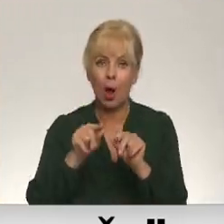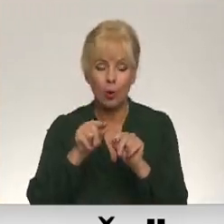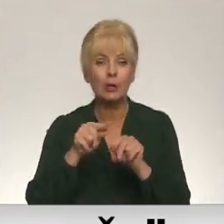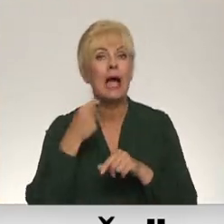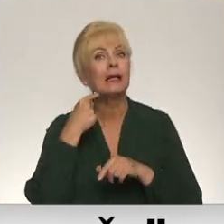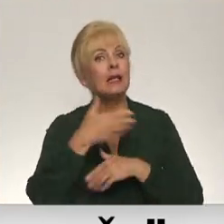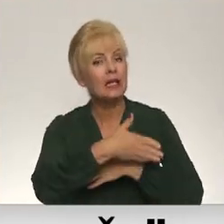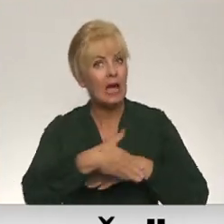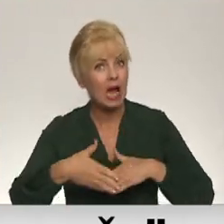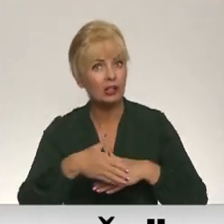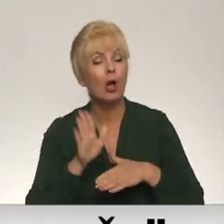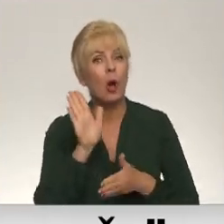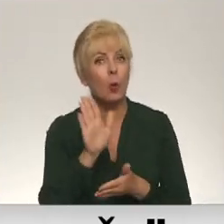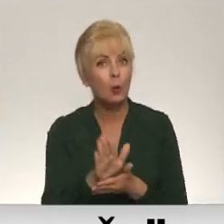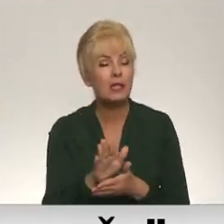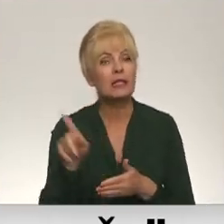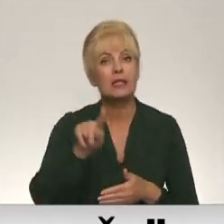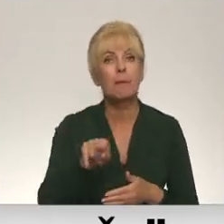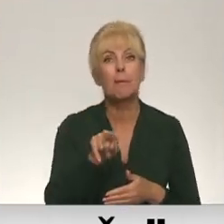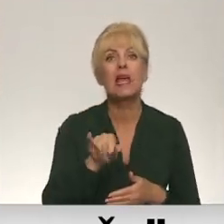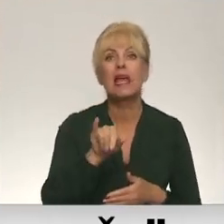Rīgas ielām uz Spilves lidostu.